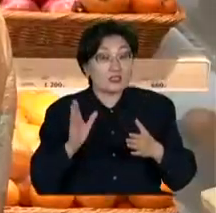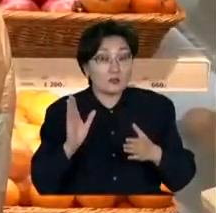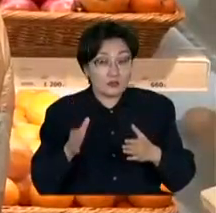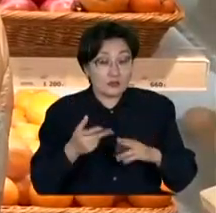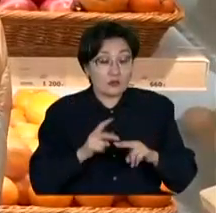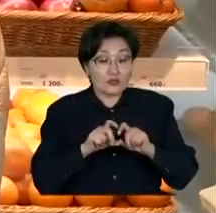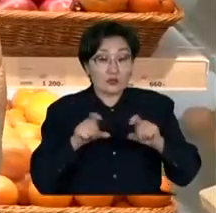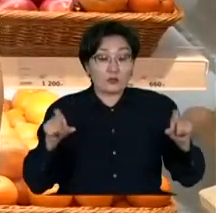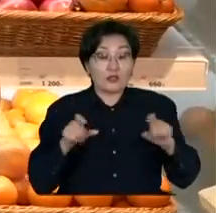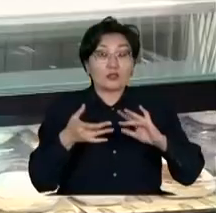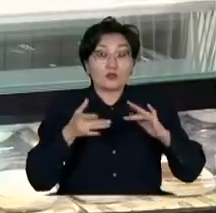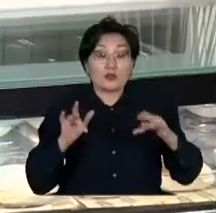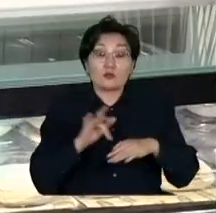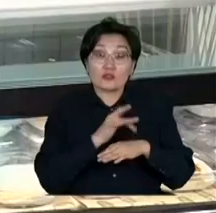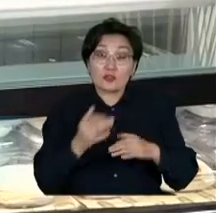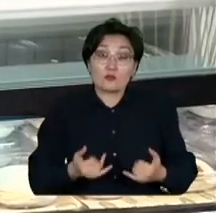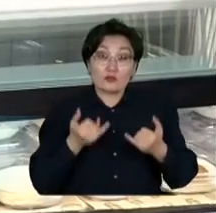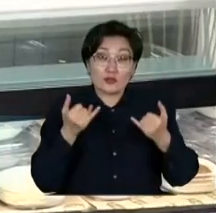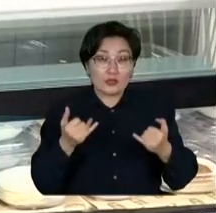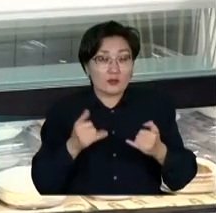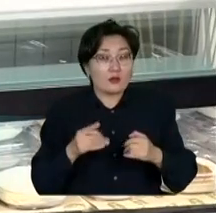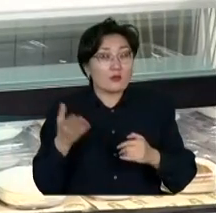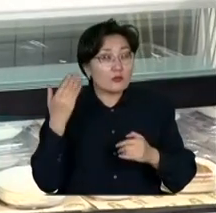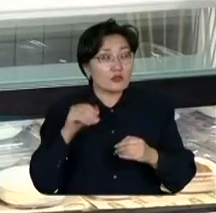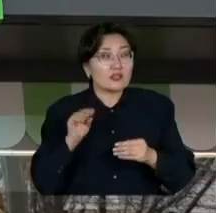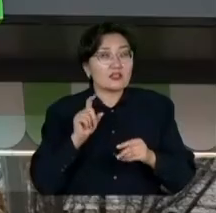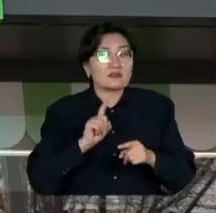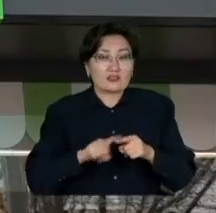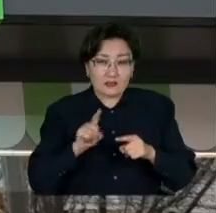Бұл дегеніміз онлайн қызмет көрсету бұрынғыдан да жылдамырақ болады